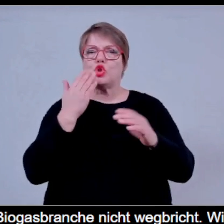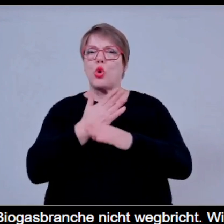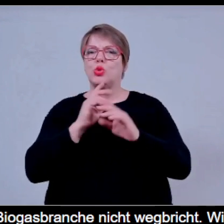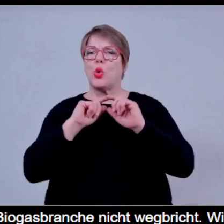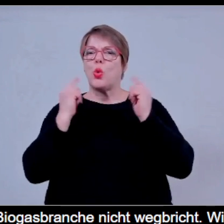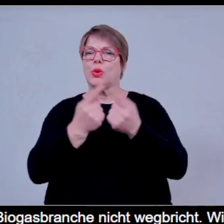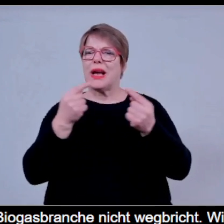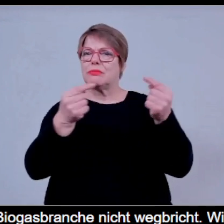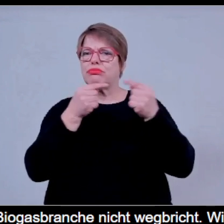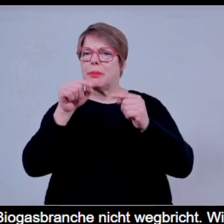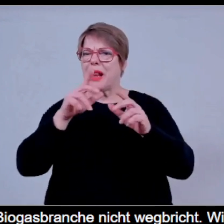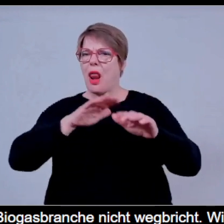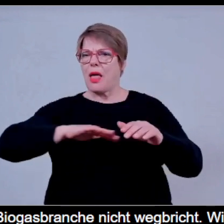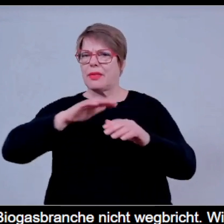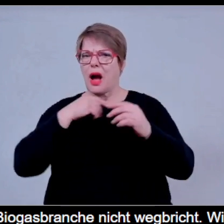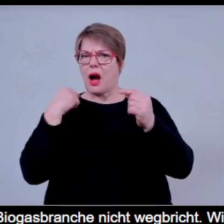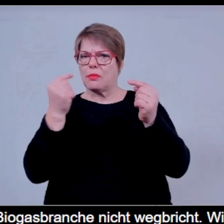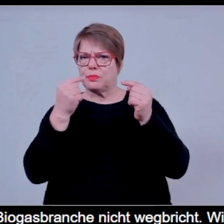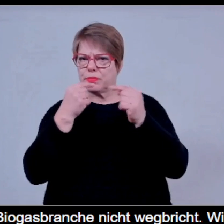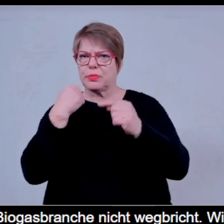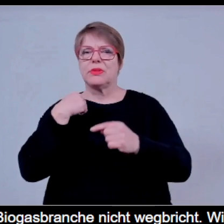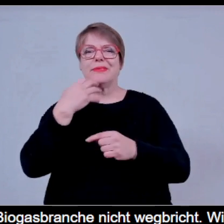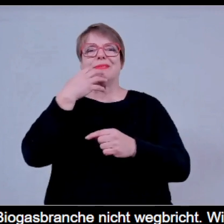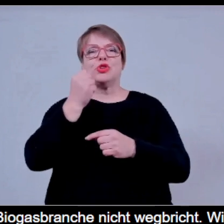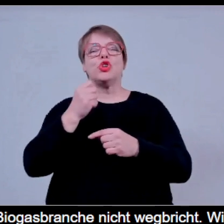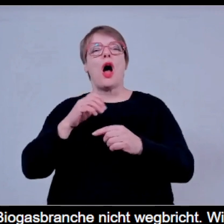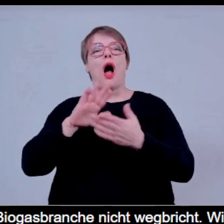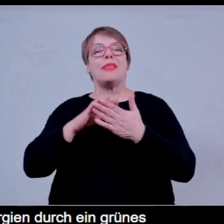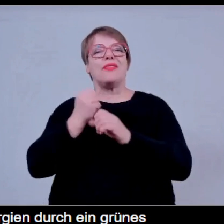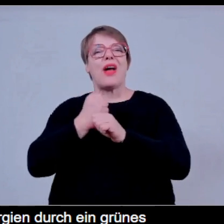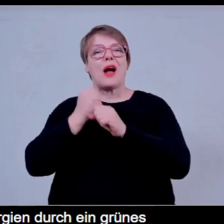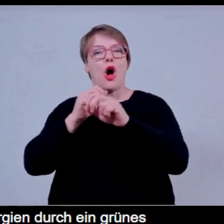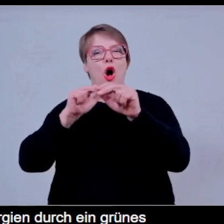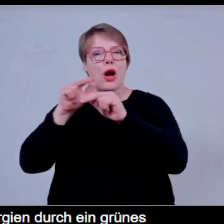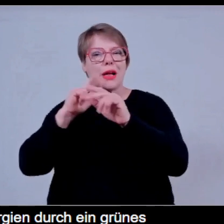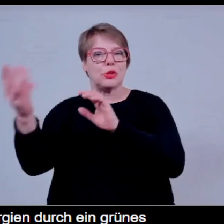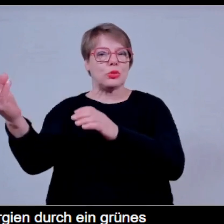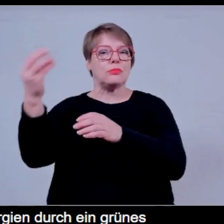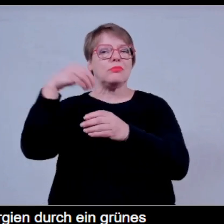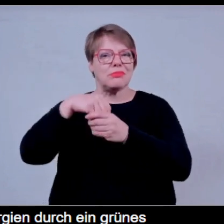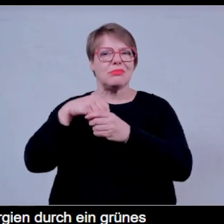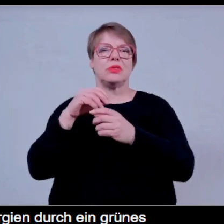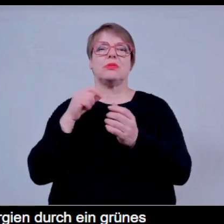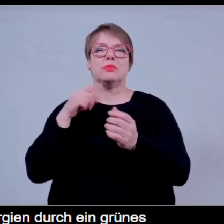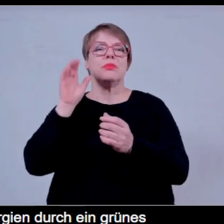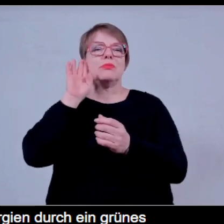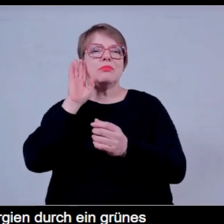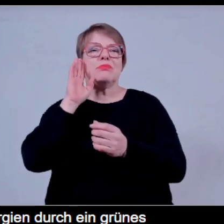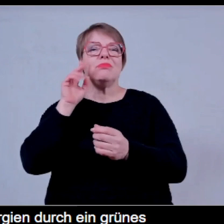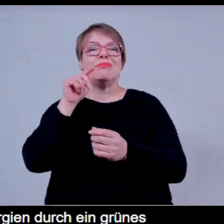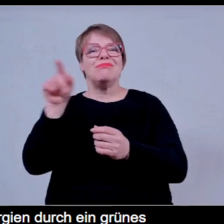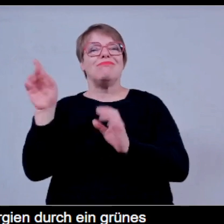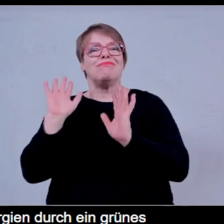hohen Energiepreise. Die wollen wir unterstützen, indem wir einen Teil der hohen Energiepreise staatlicherseits in Bayern übernehmen,